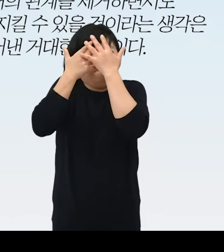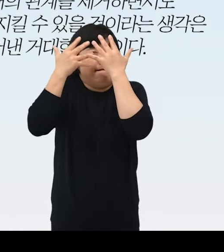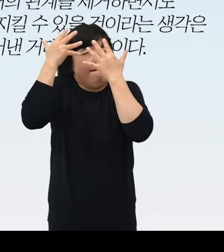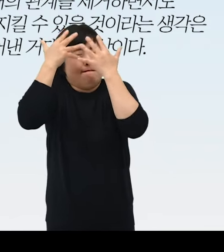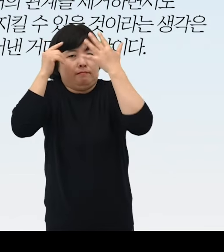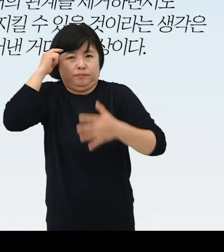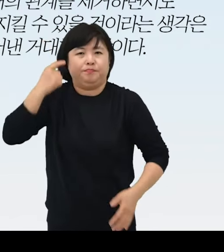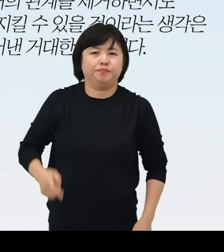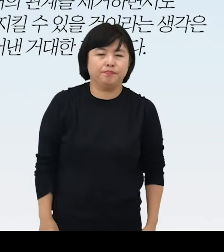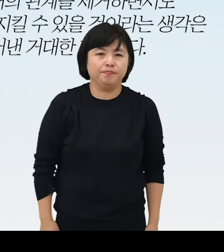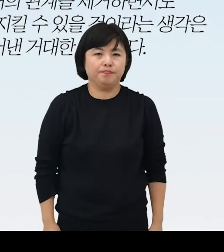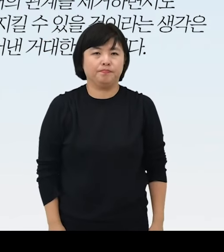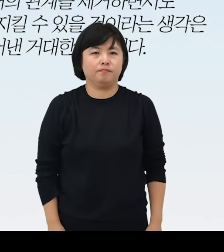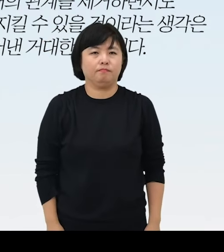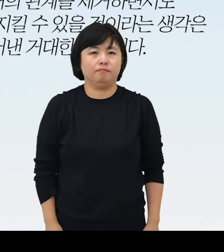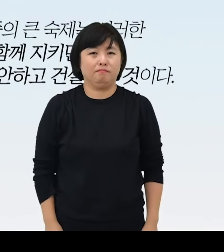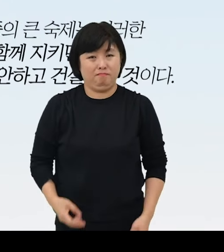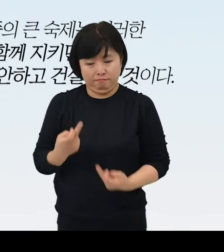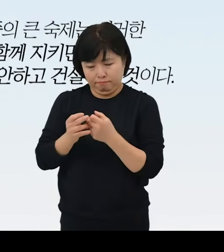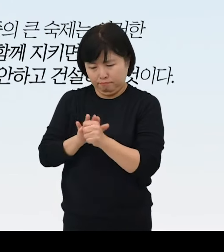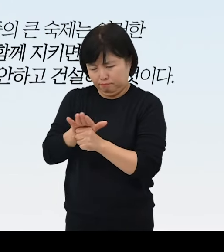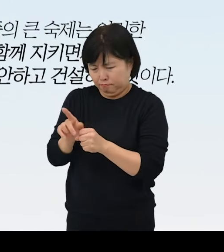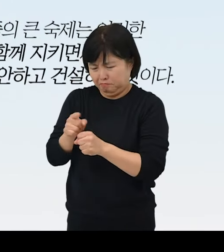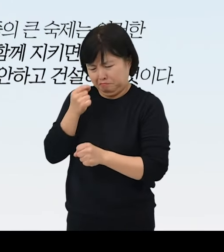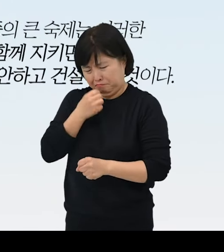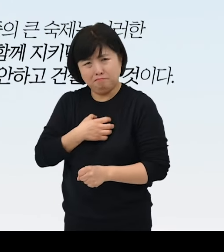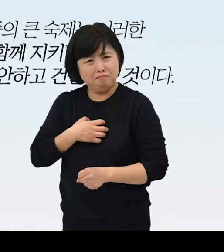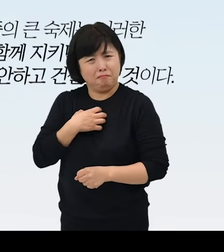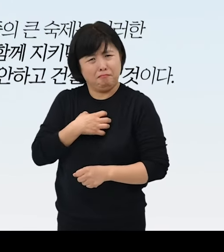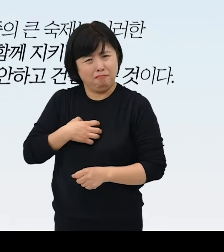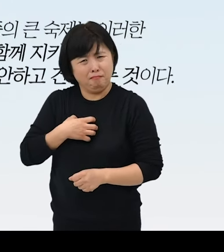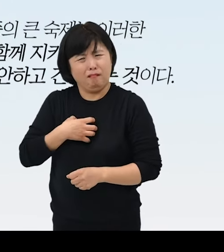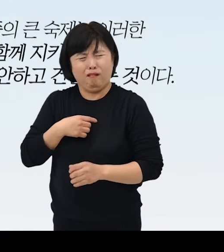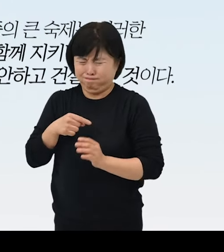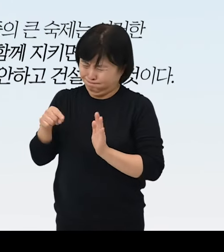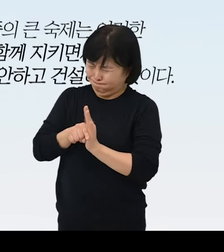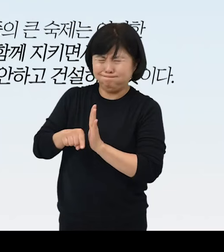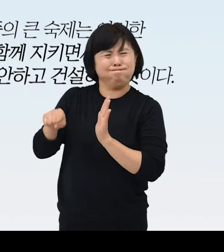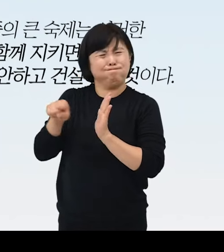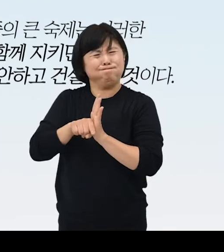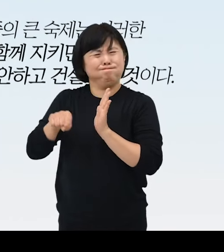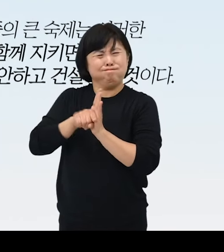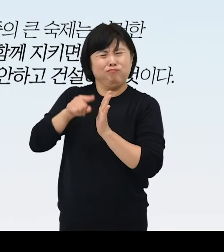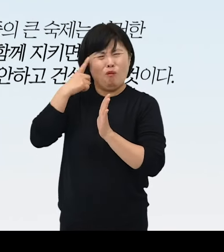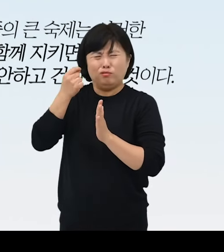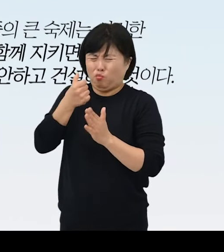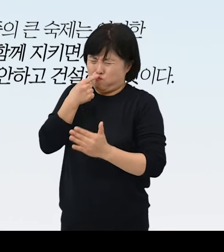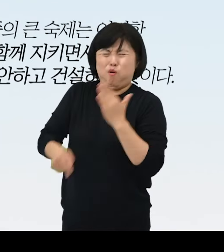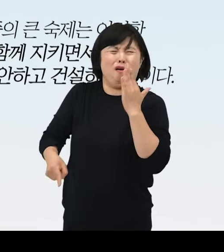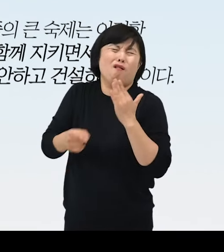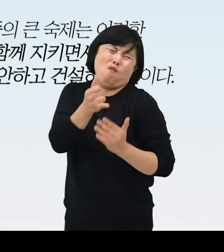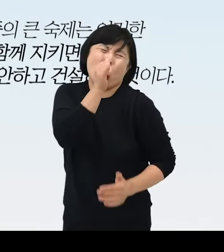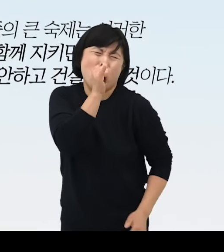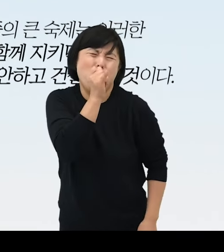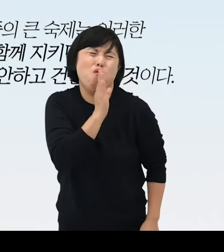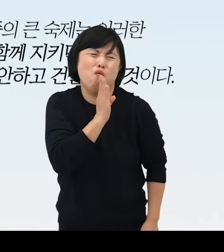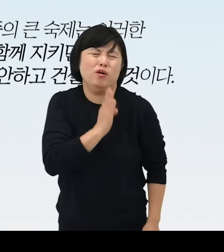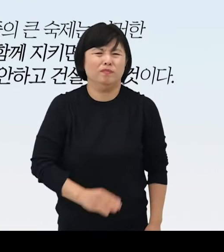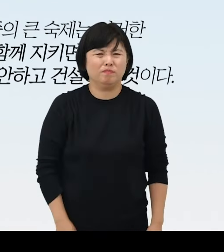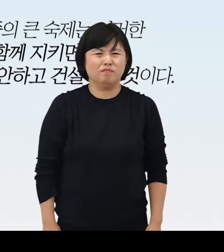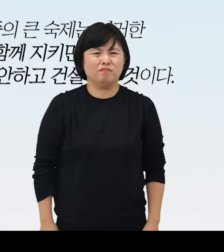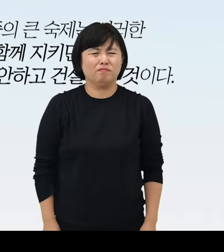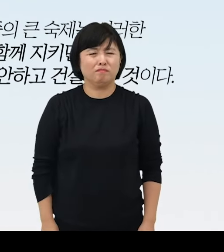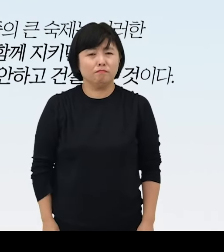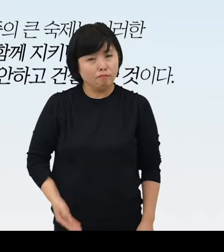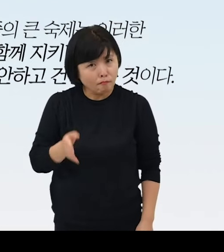시장인본주의가 만들어낸 거대한 환상이다. 비록 형제가 슬픔과 고통이라는 비극적 부담을 배태하고 있다고 하더라도